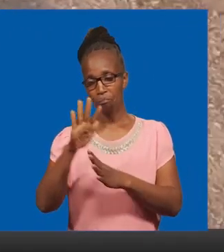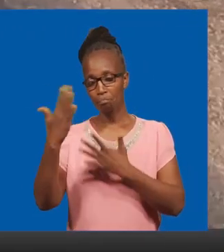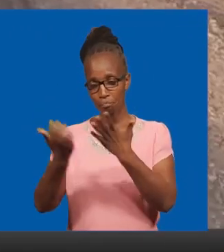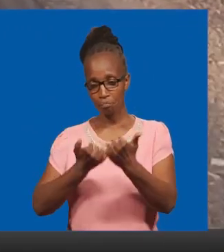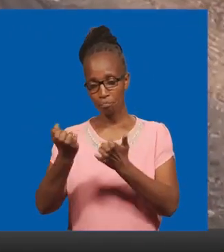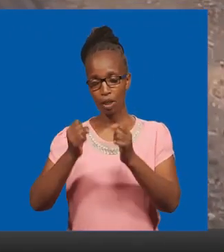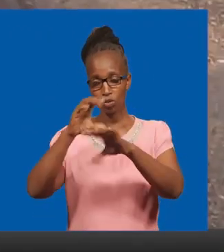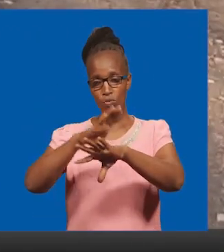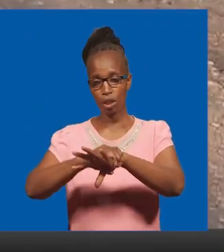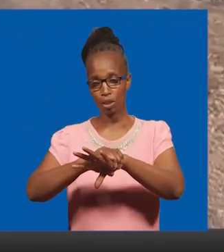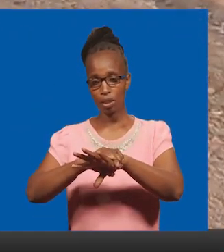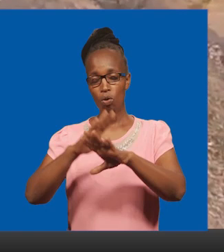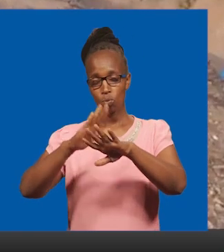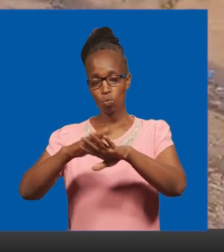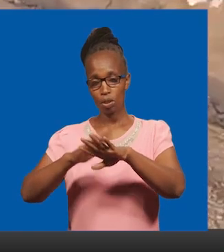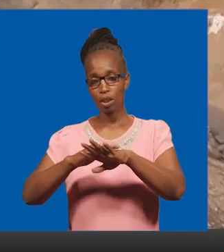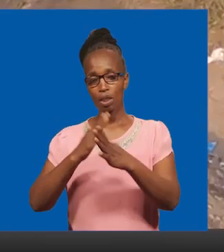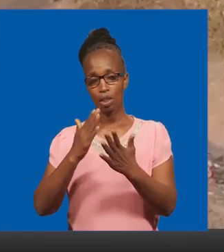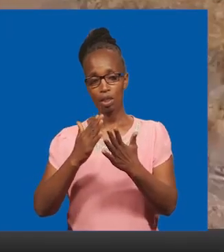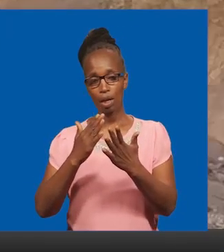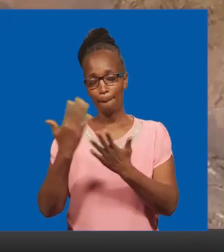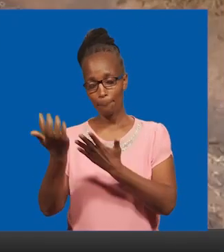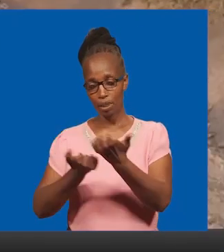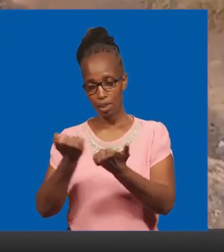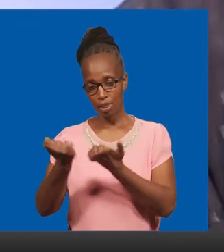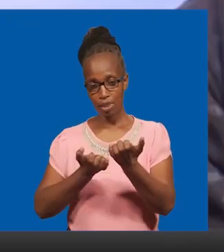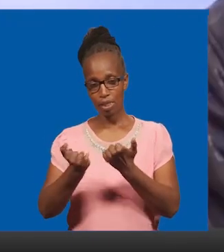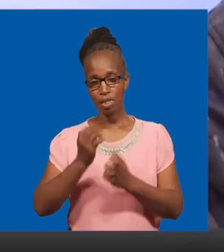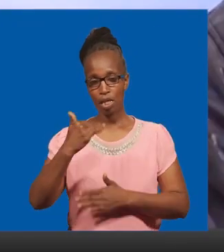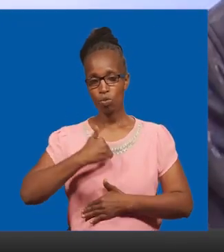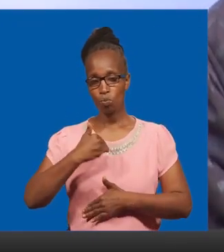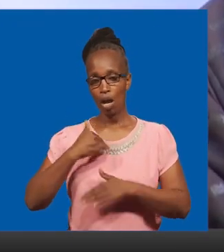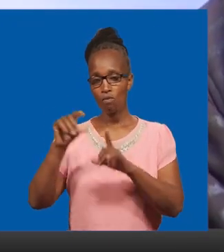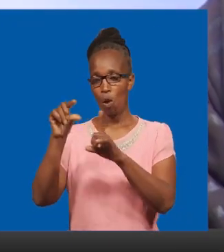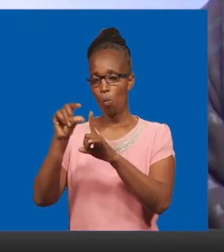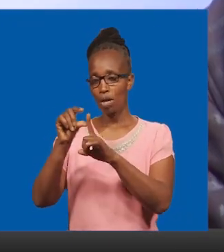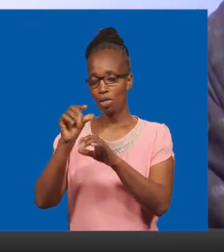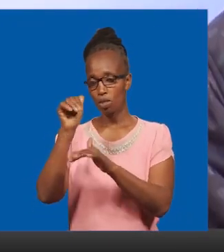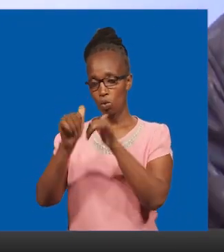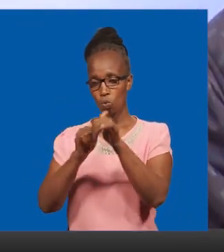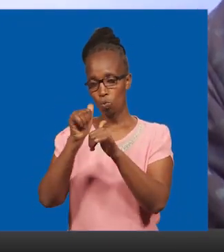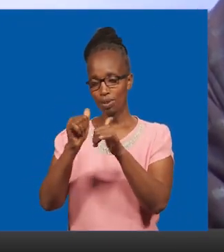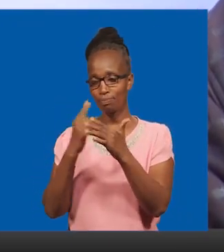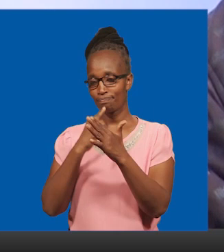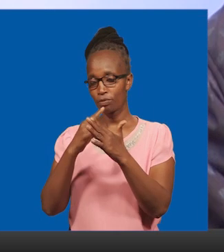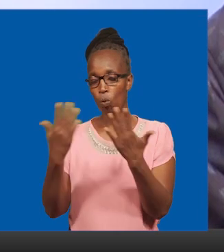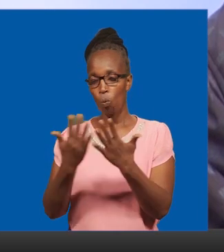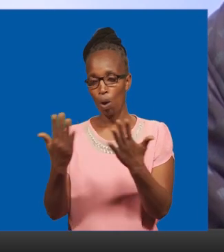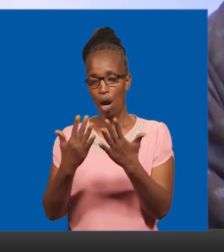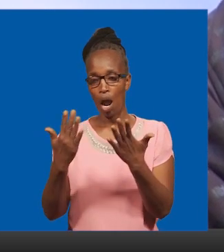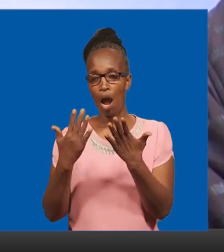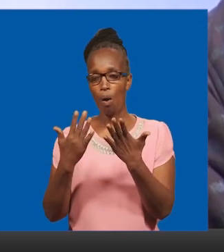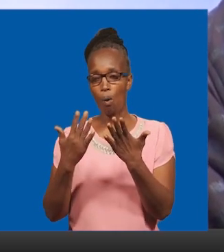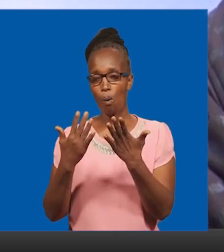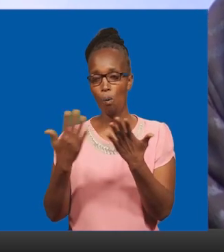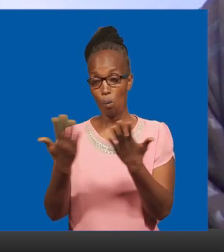biashara kupitia mtandao ili kupata mapato na kuboresha maisha yao. Virtual 21, we have a slogan known as